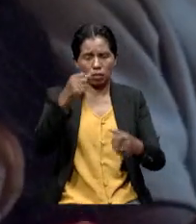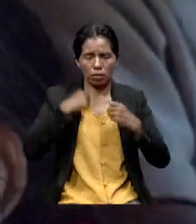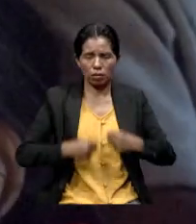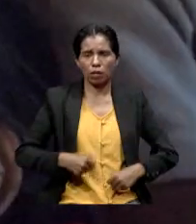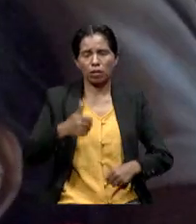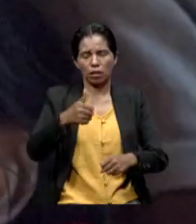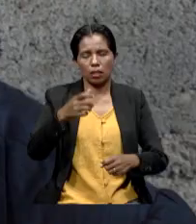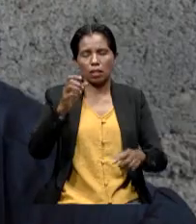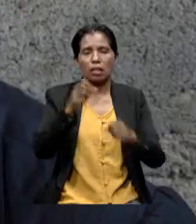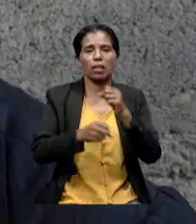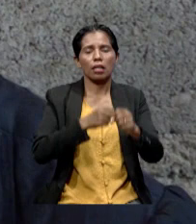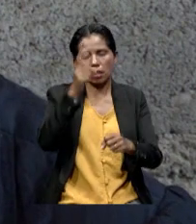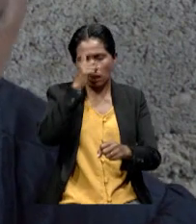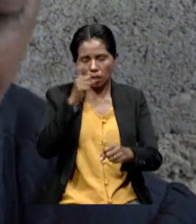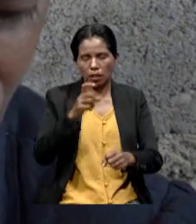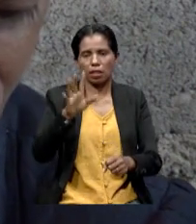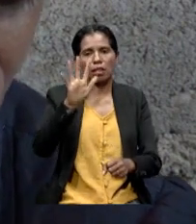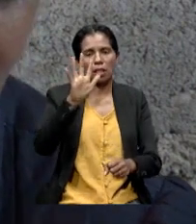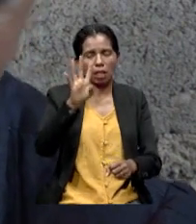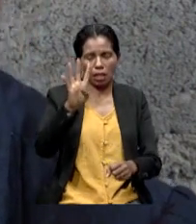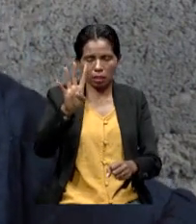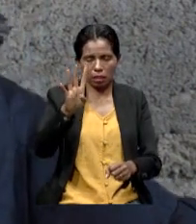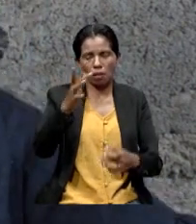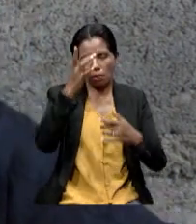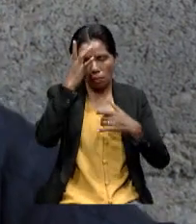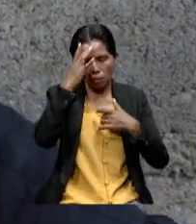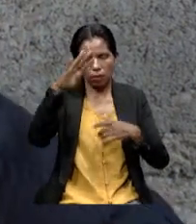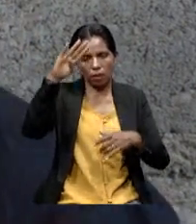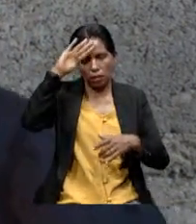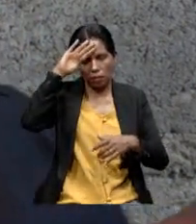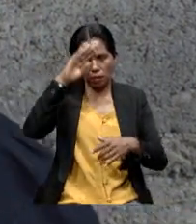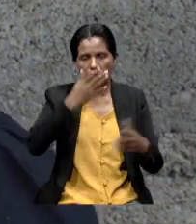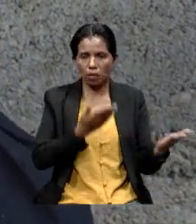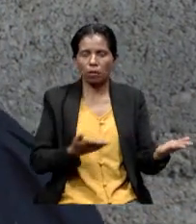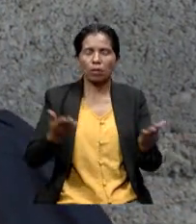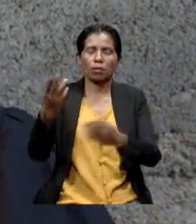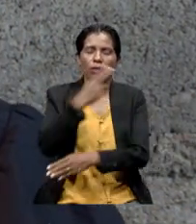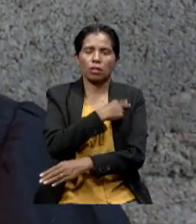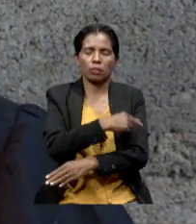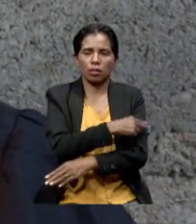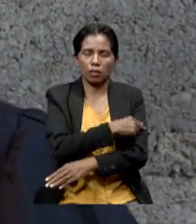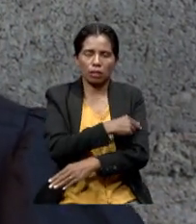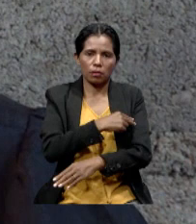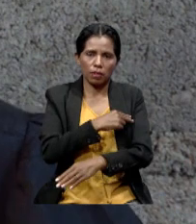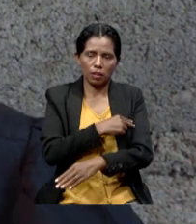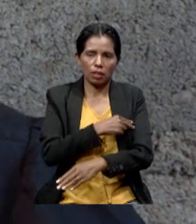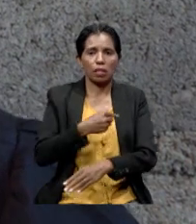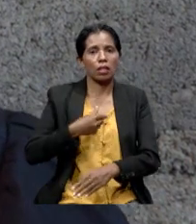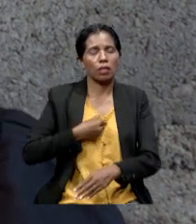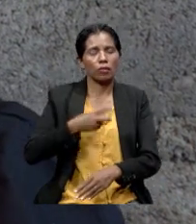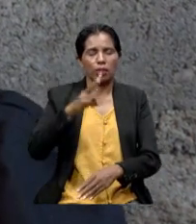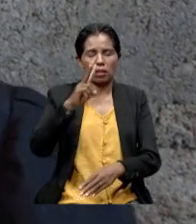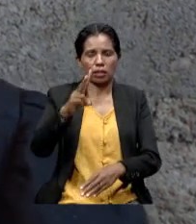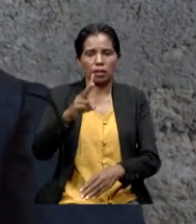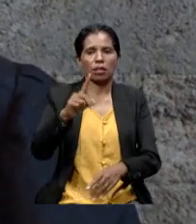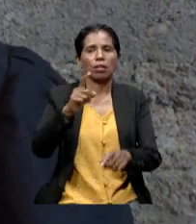hat maketang moras isi manas, no lori babaisha iha Hospital Nasional Guido Valadares